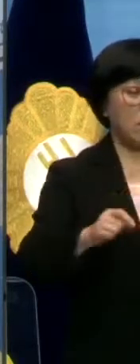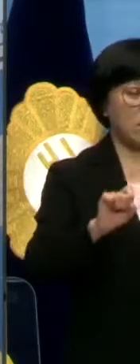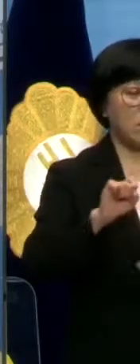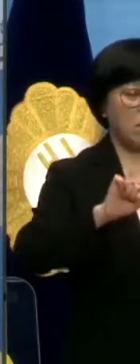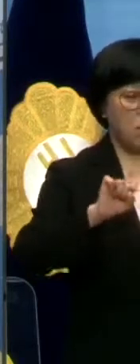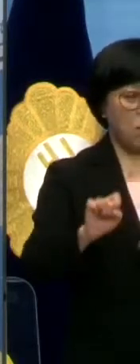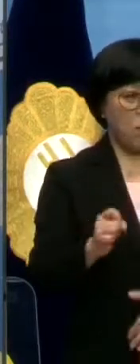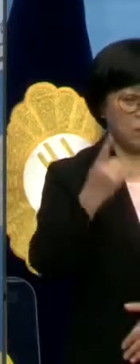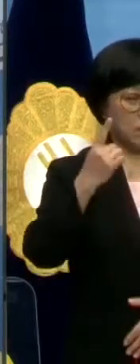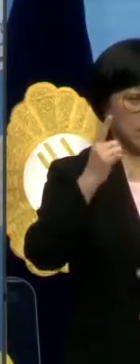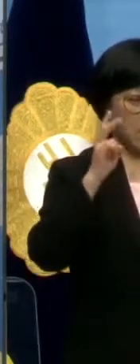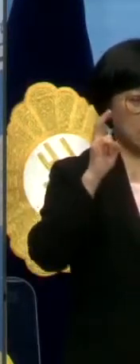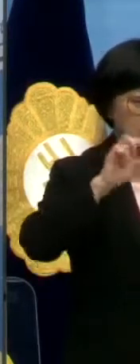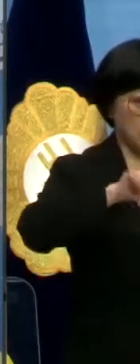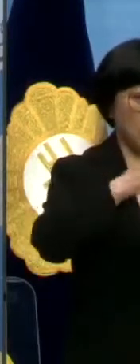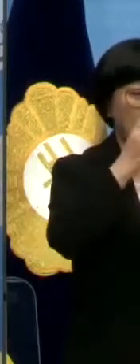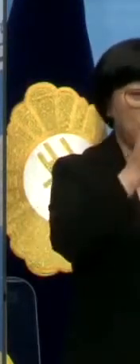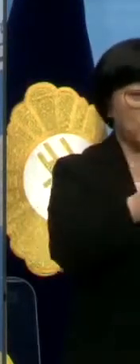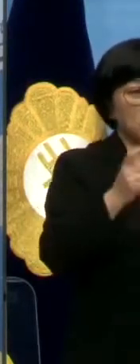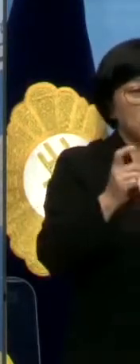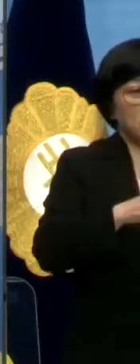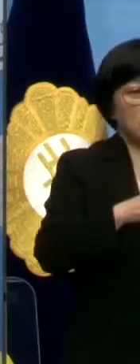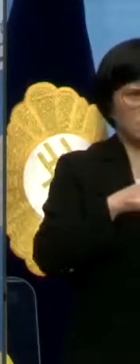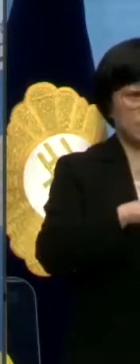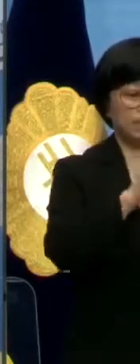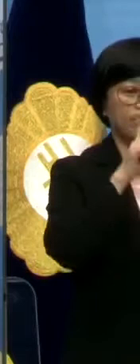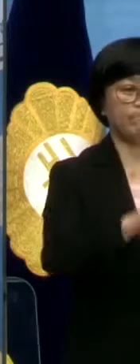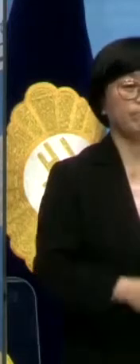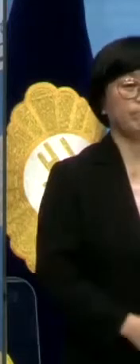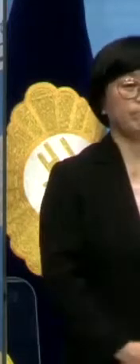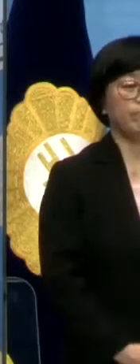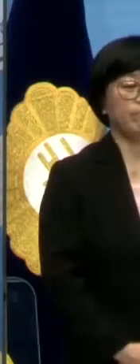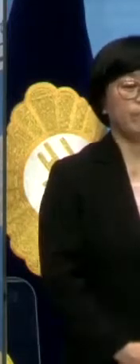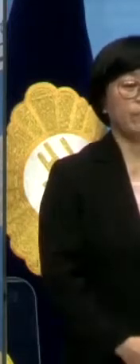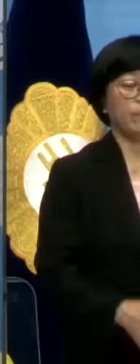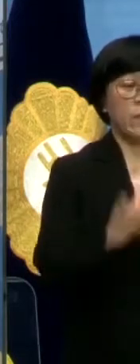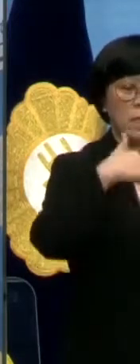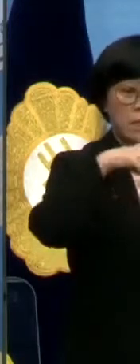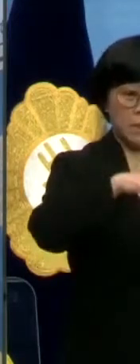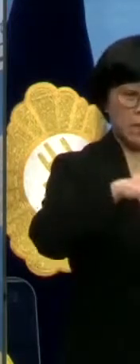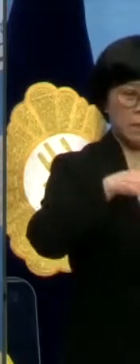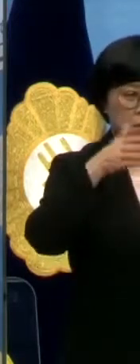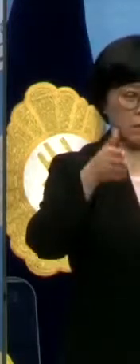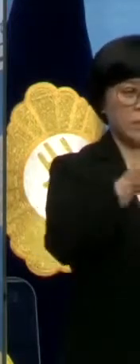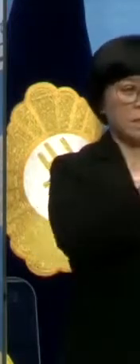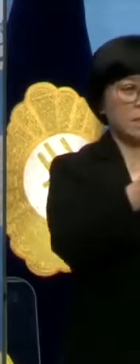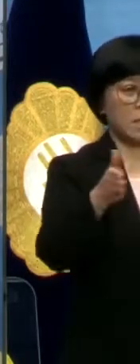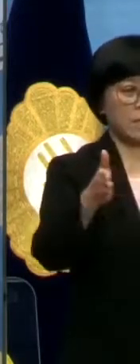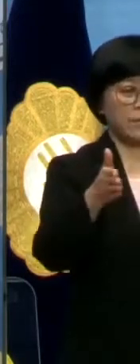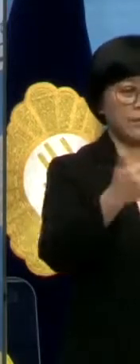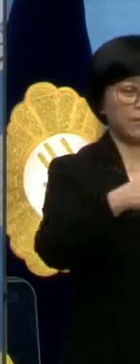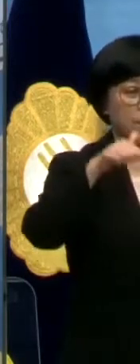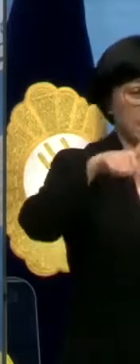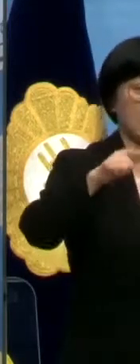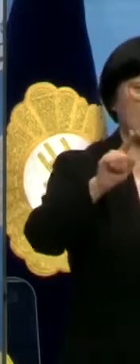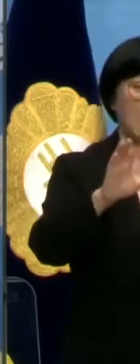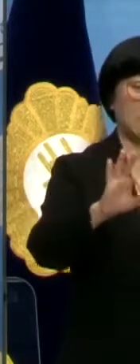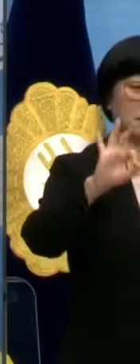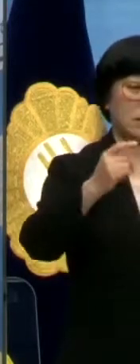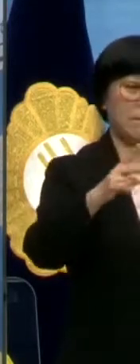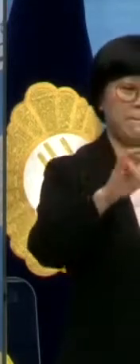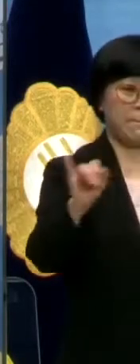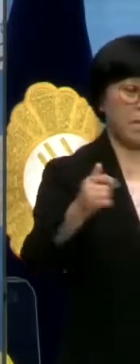제정을 촉구하고 있다는 것을 뜻합니다. 저는 그래서 임기가 시작하자마자 강은미 의원이